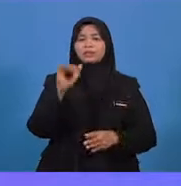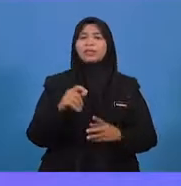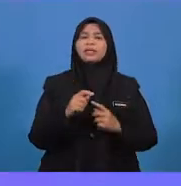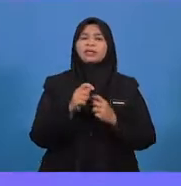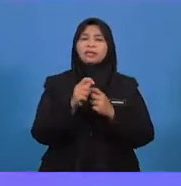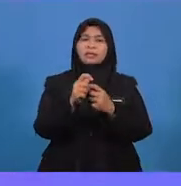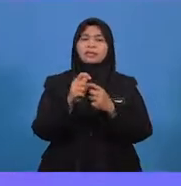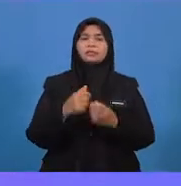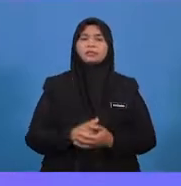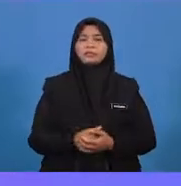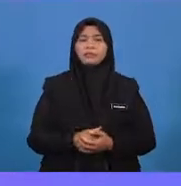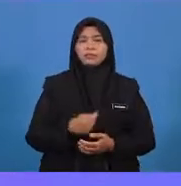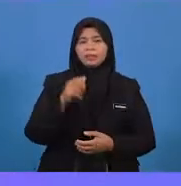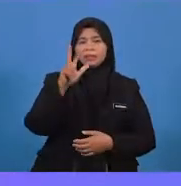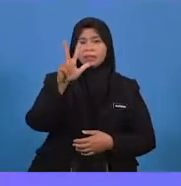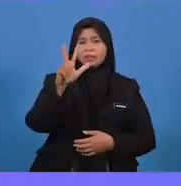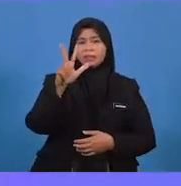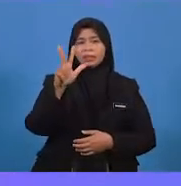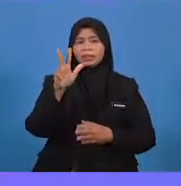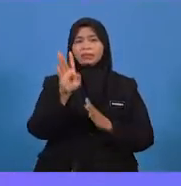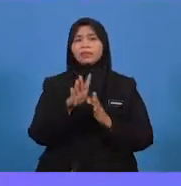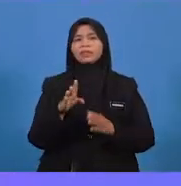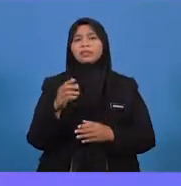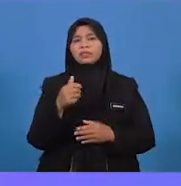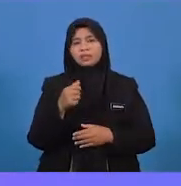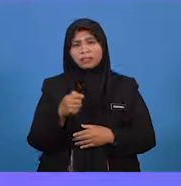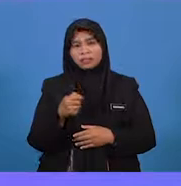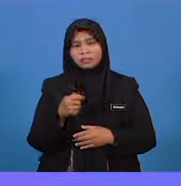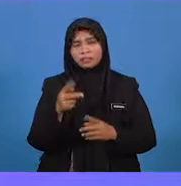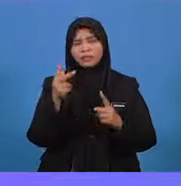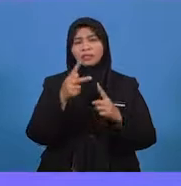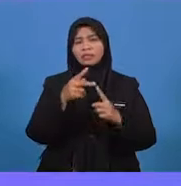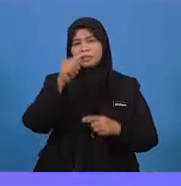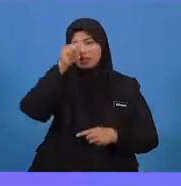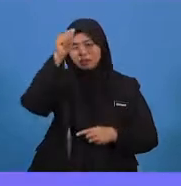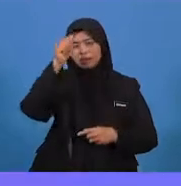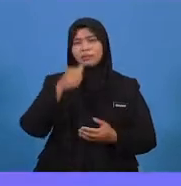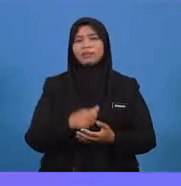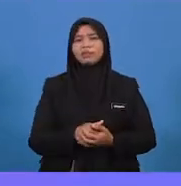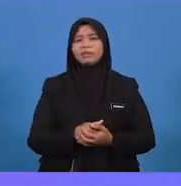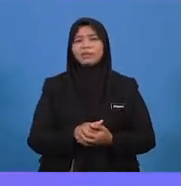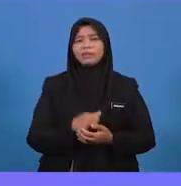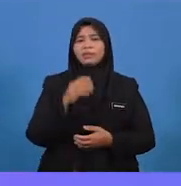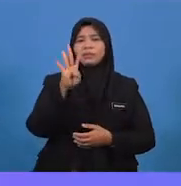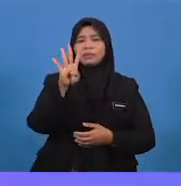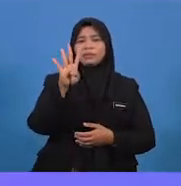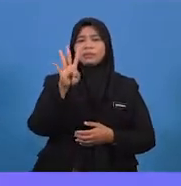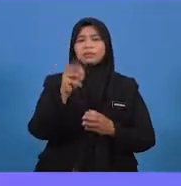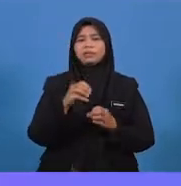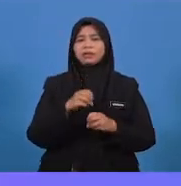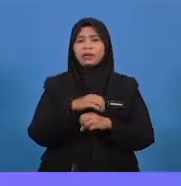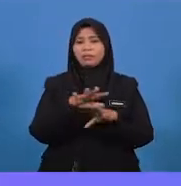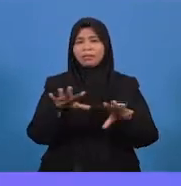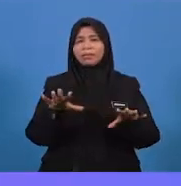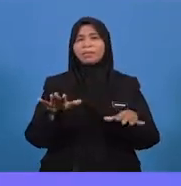taat. Ketiga, bertasbih kepada Allah. Keempat,